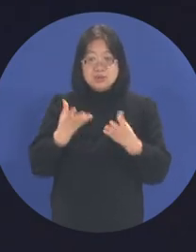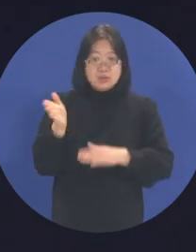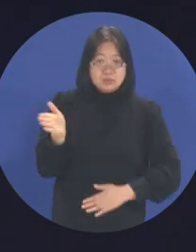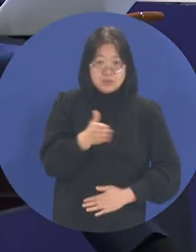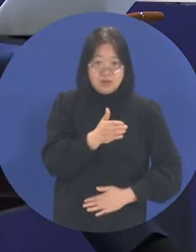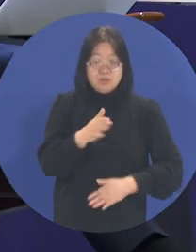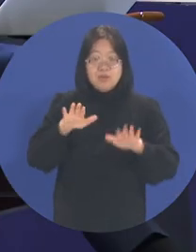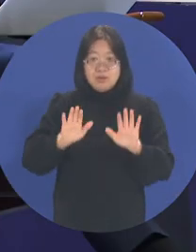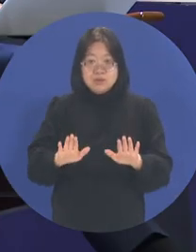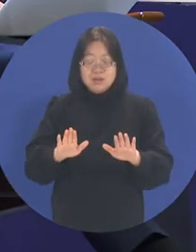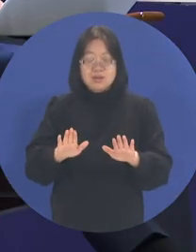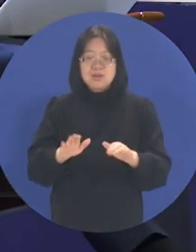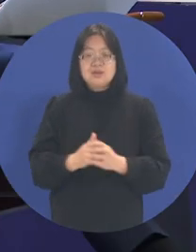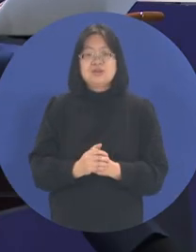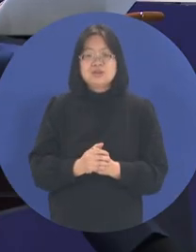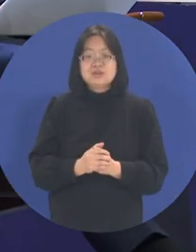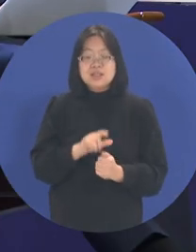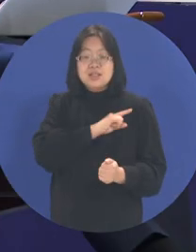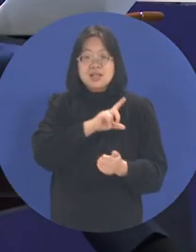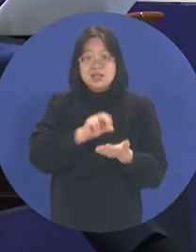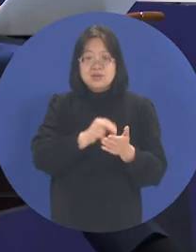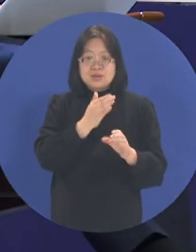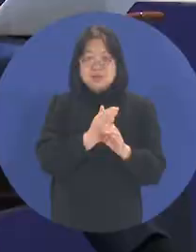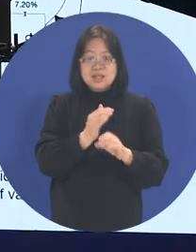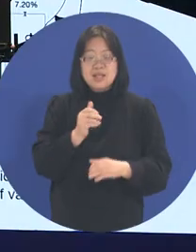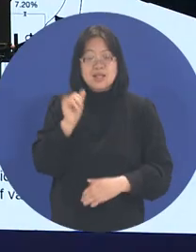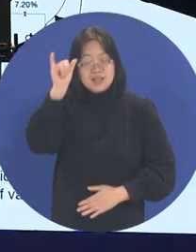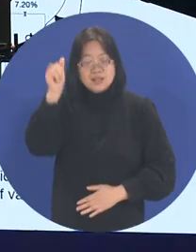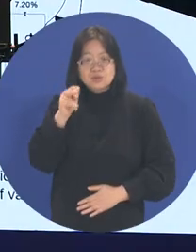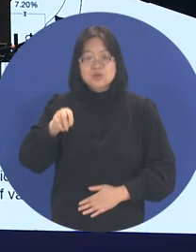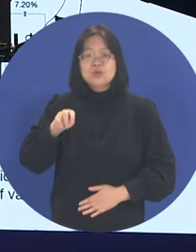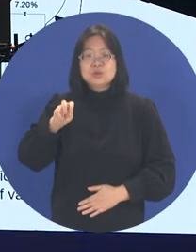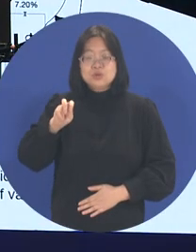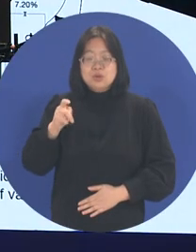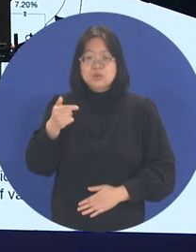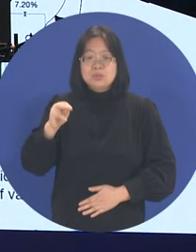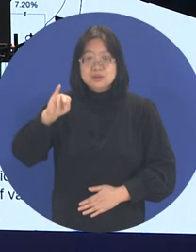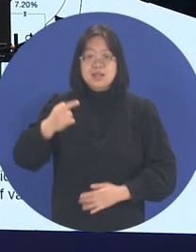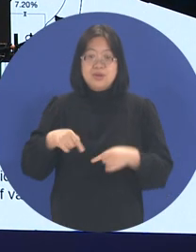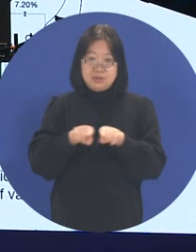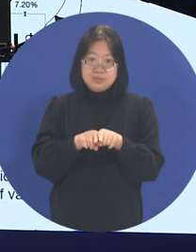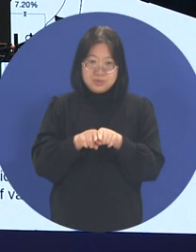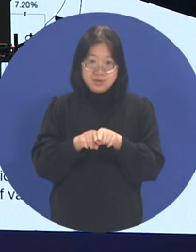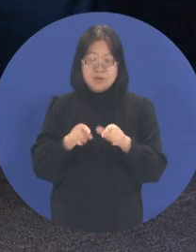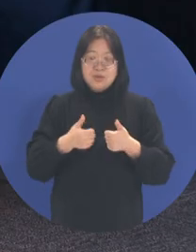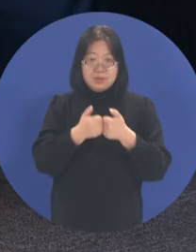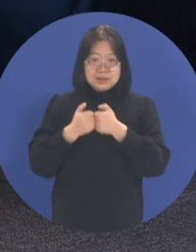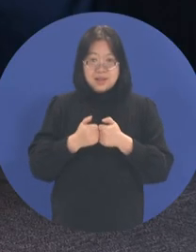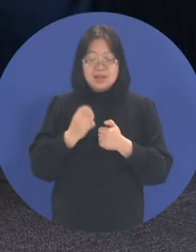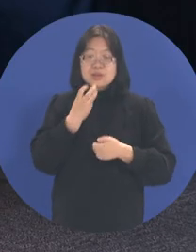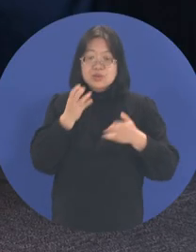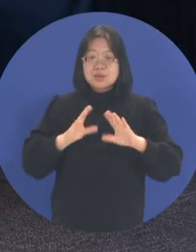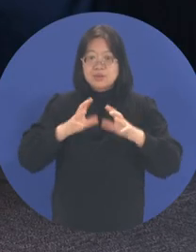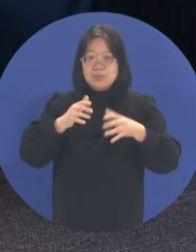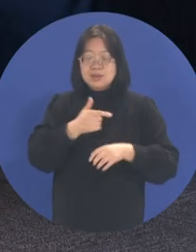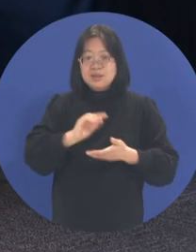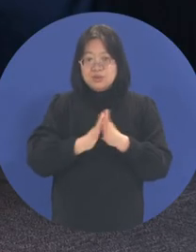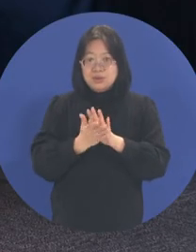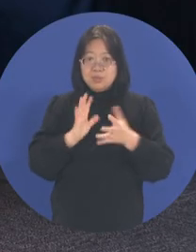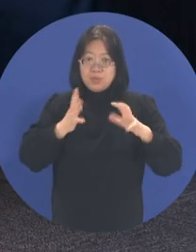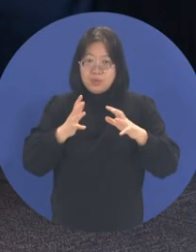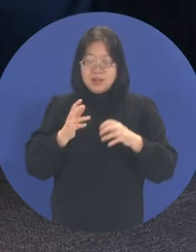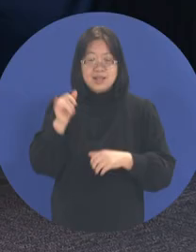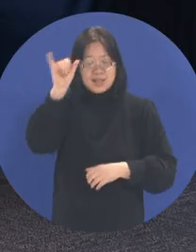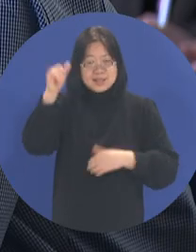국제영화제부터 현재 최대 화두인 AI와 휴머노믹스를 함께 고민한 경기 글로벌 대전환 포럼, AI가 이끄는